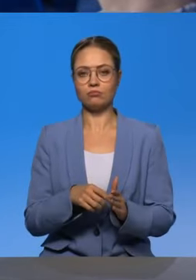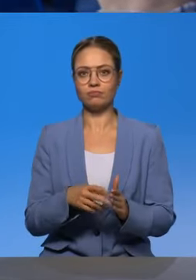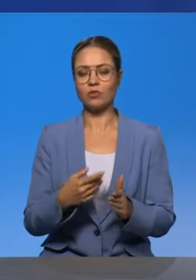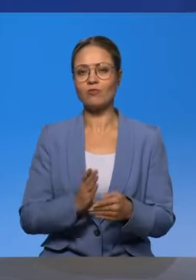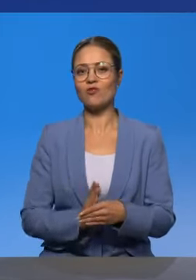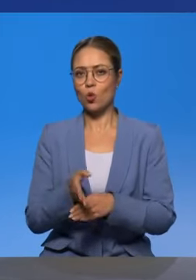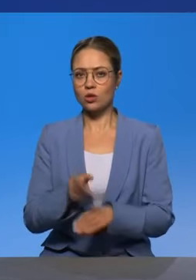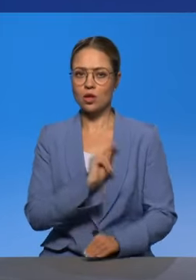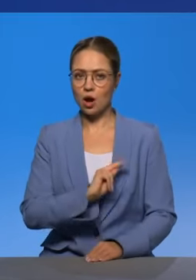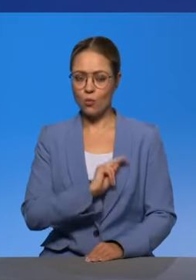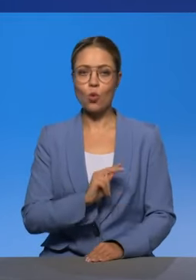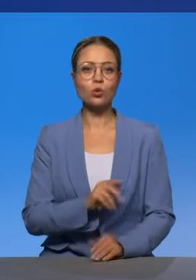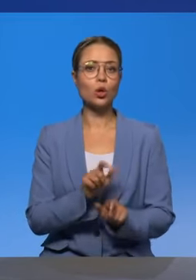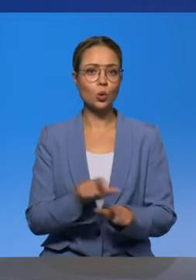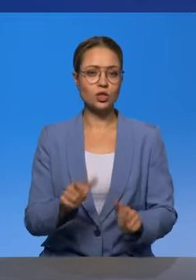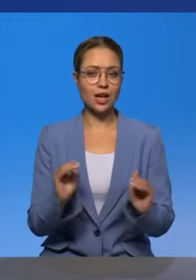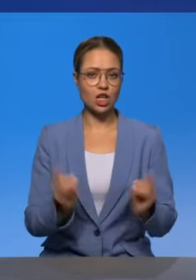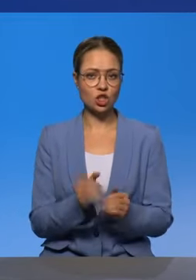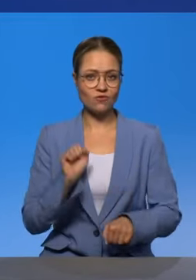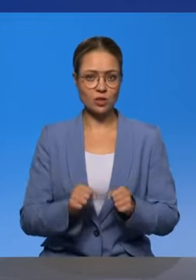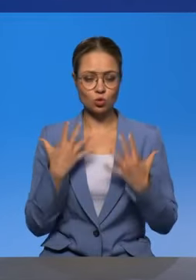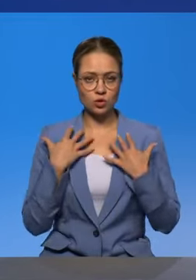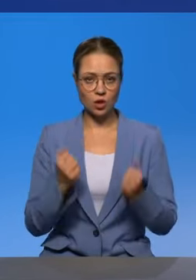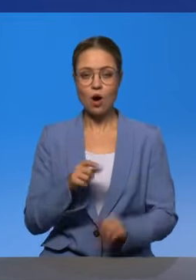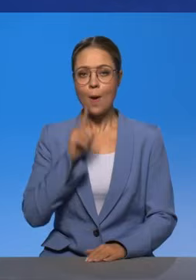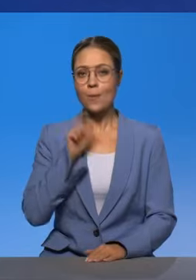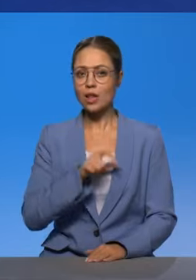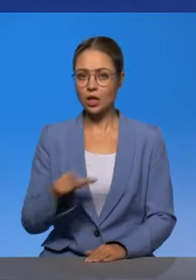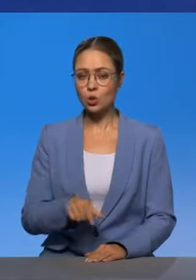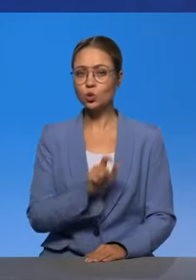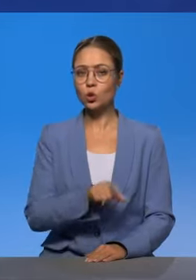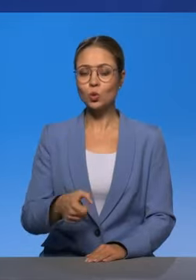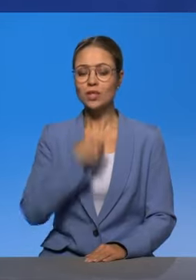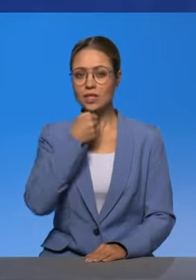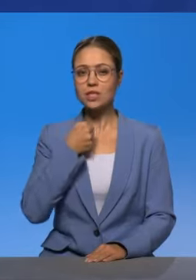здоровья, молодежь, лица старшего возраста, которые